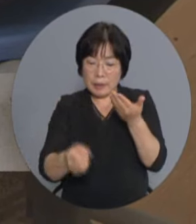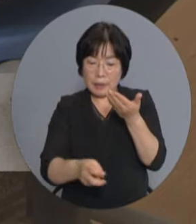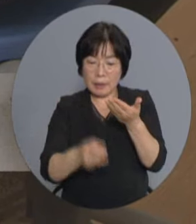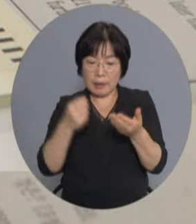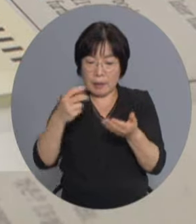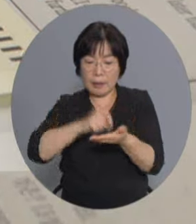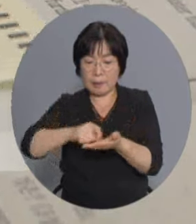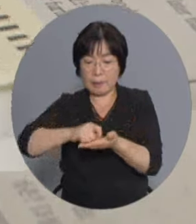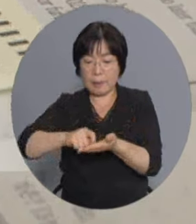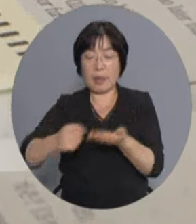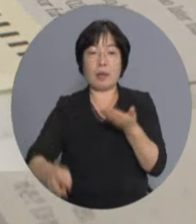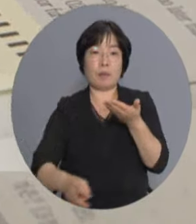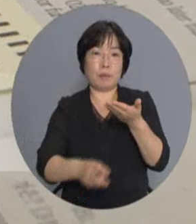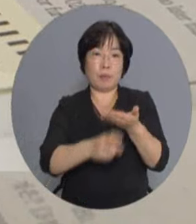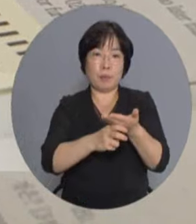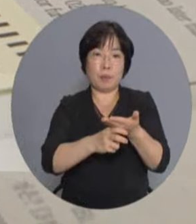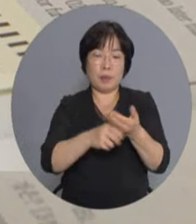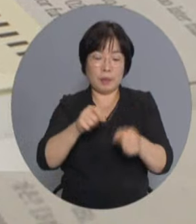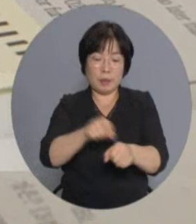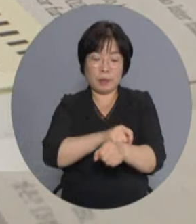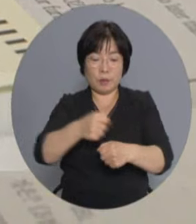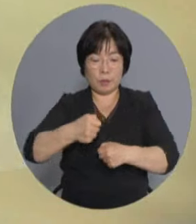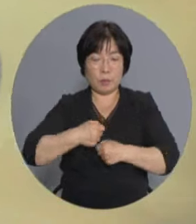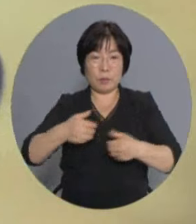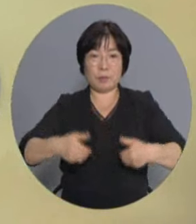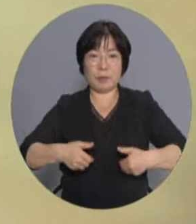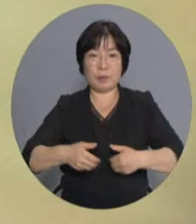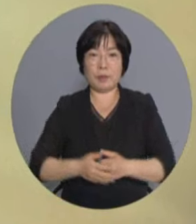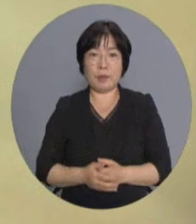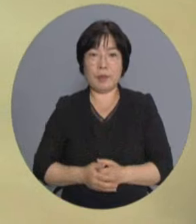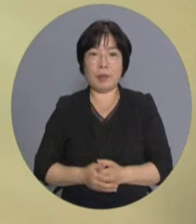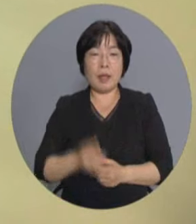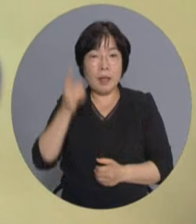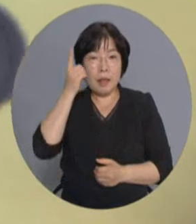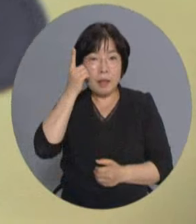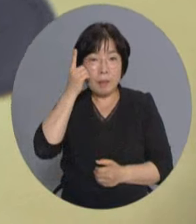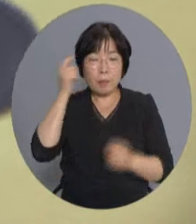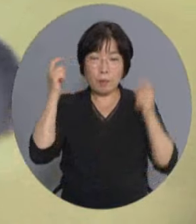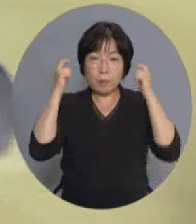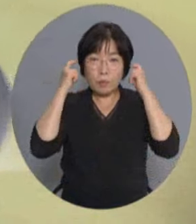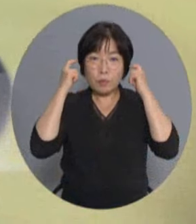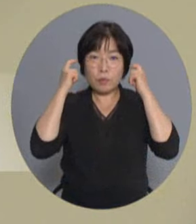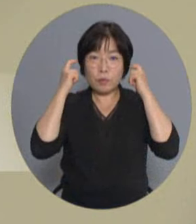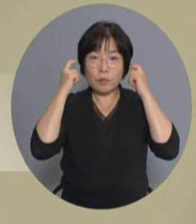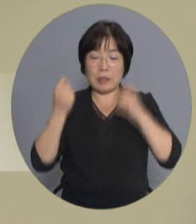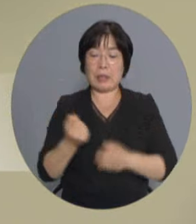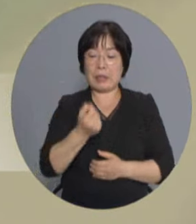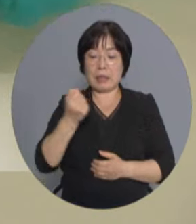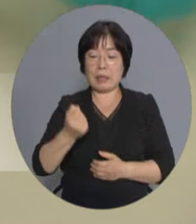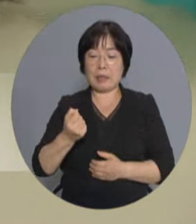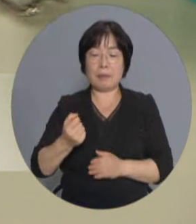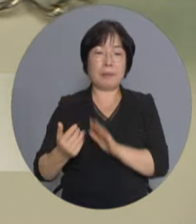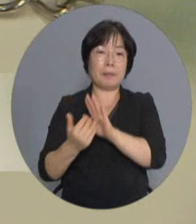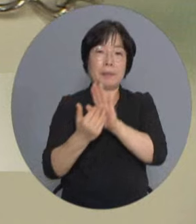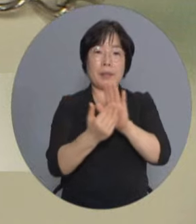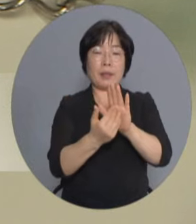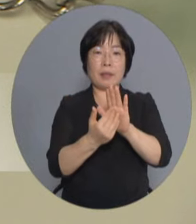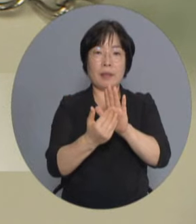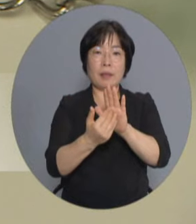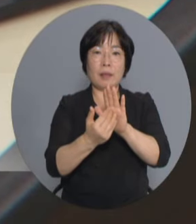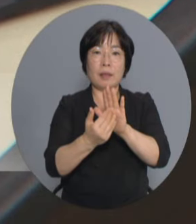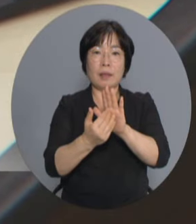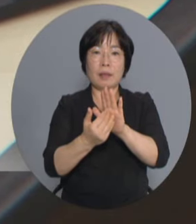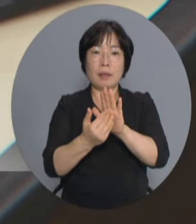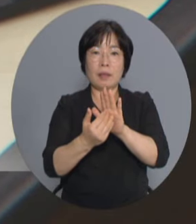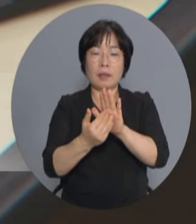작성은 부정행위로 간주돼 특히 주의할 점. 휴대전화와 블루투스 이어폰 등 전자기기는 반입이